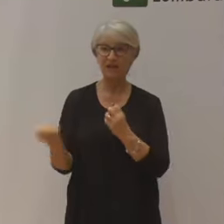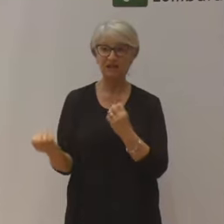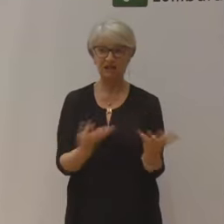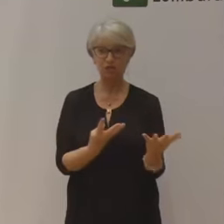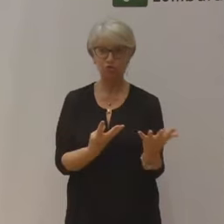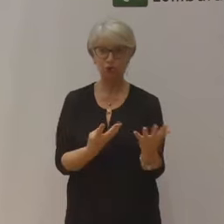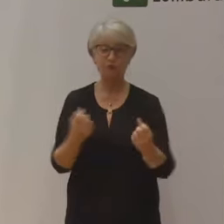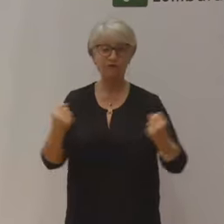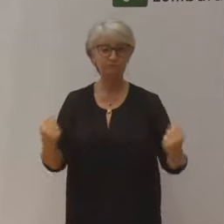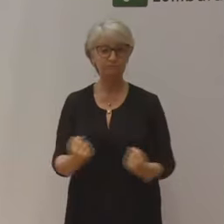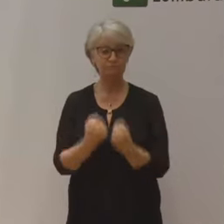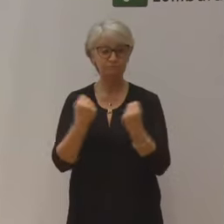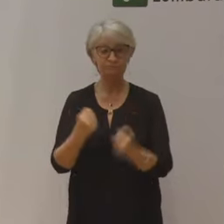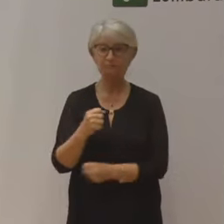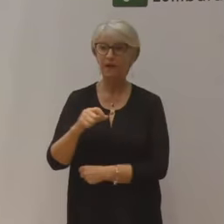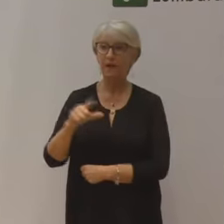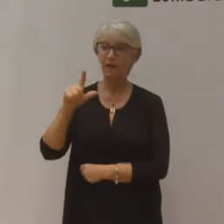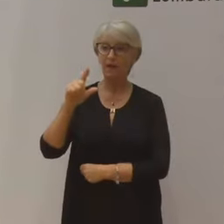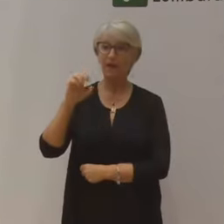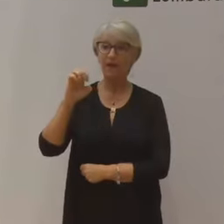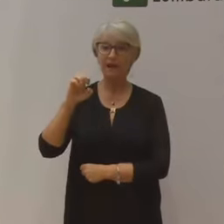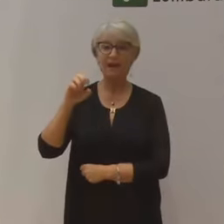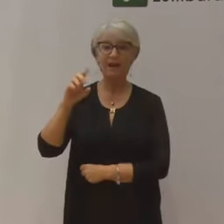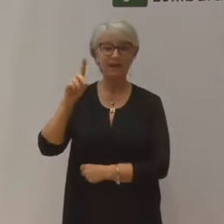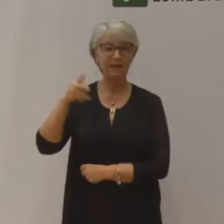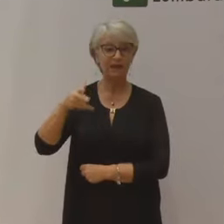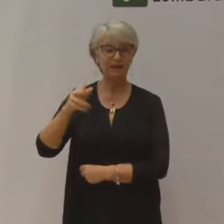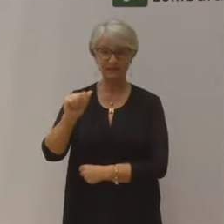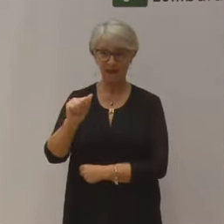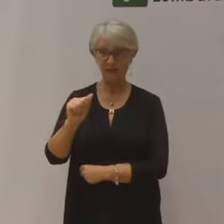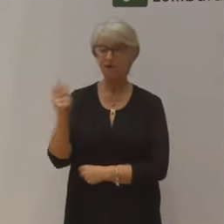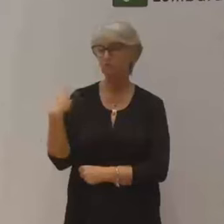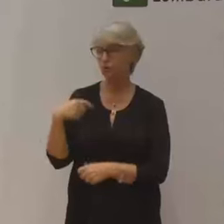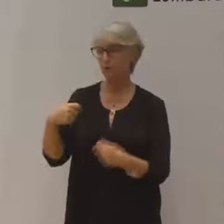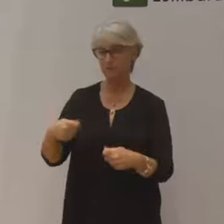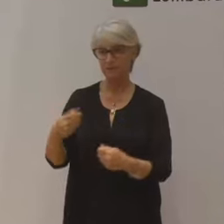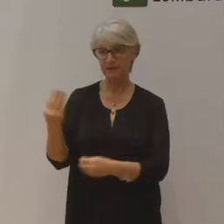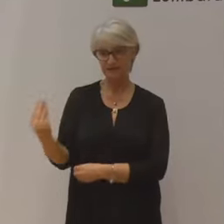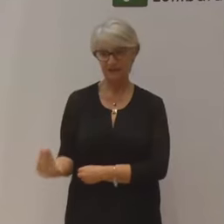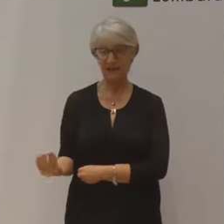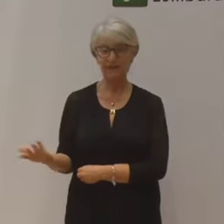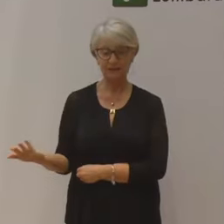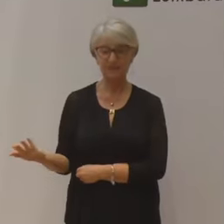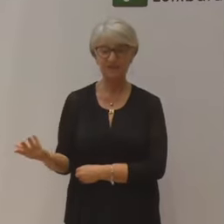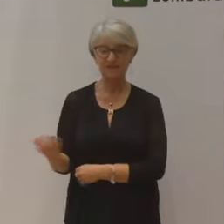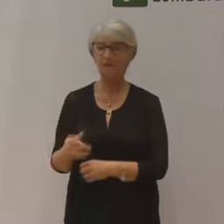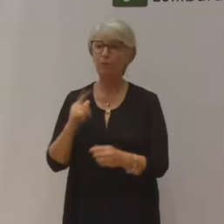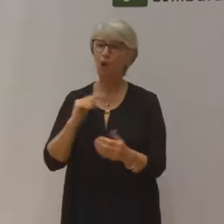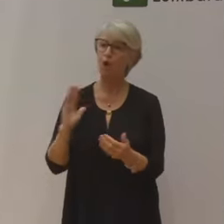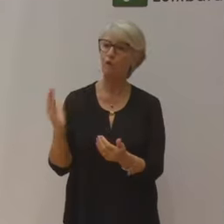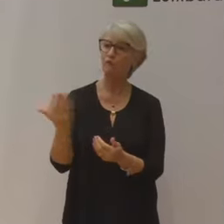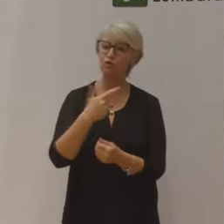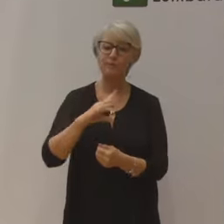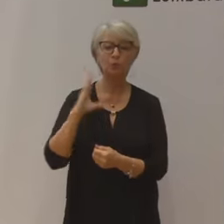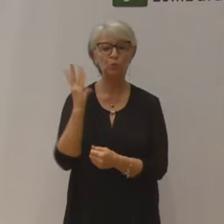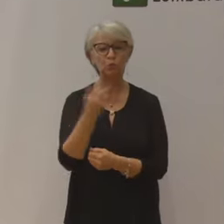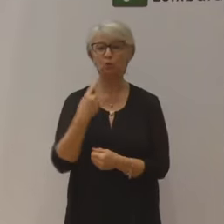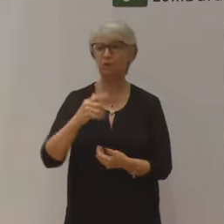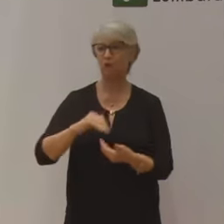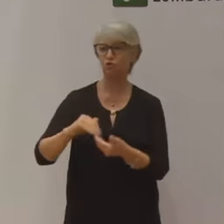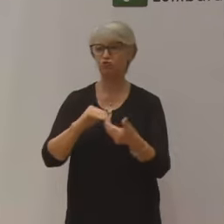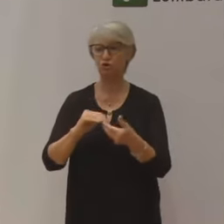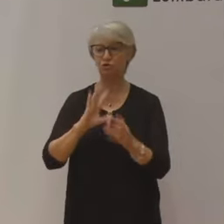su iniziativa della Leda, dove qui il presidente Alessandro Manfredi, con il coinvolgimento di tutte le associazioni che ne